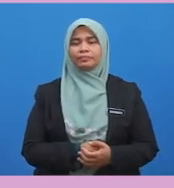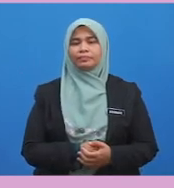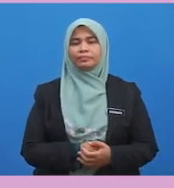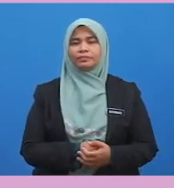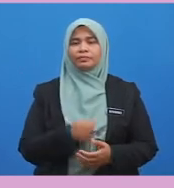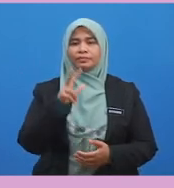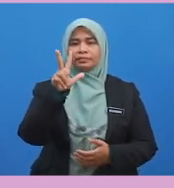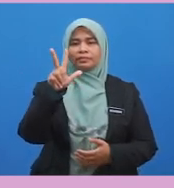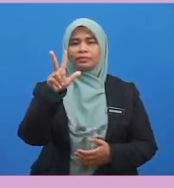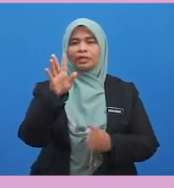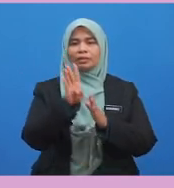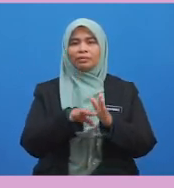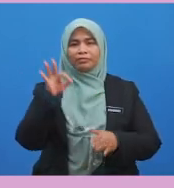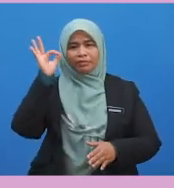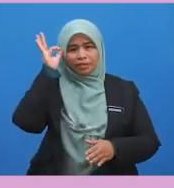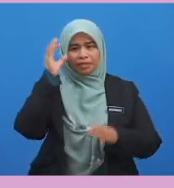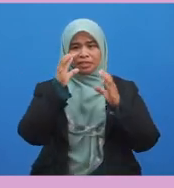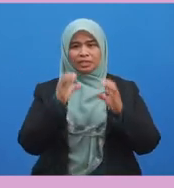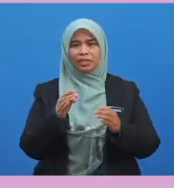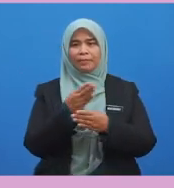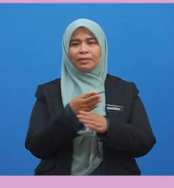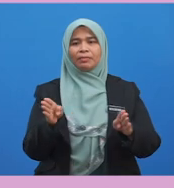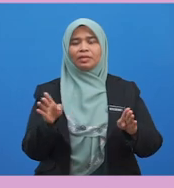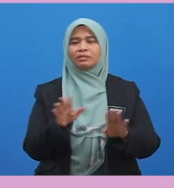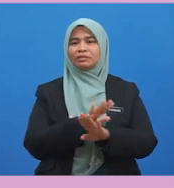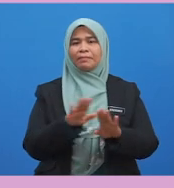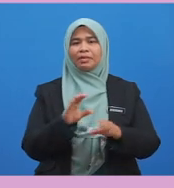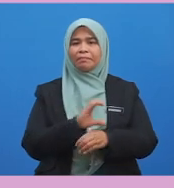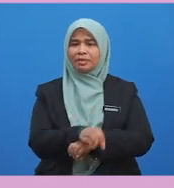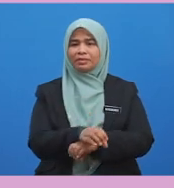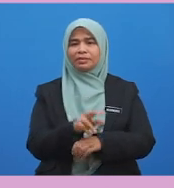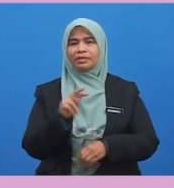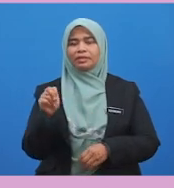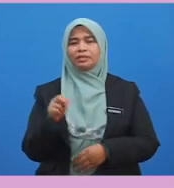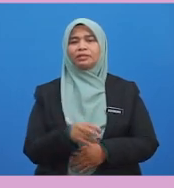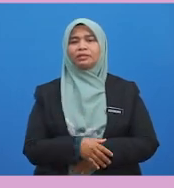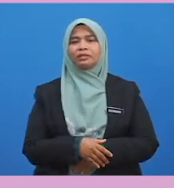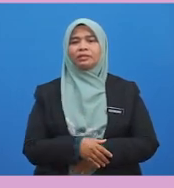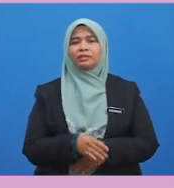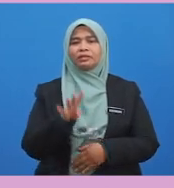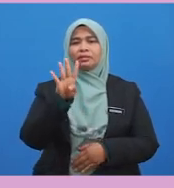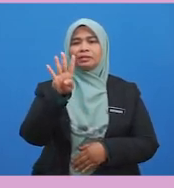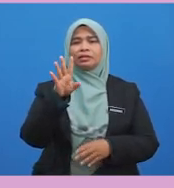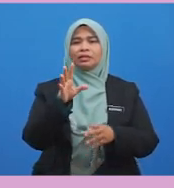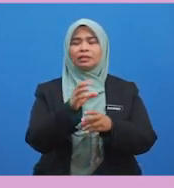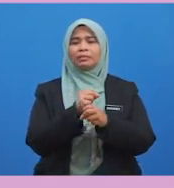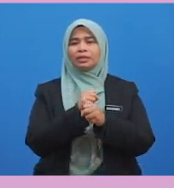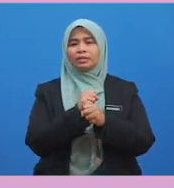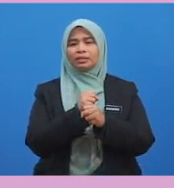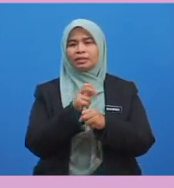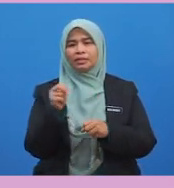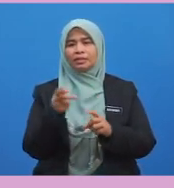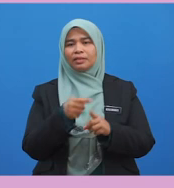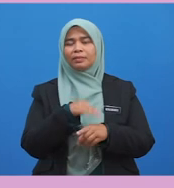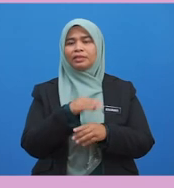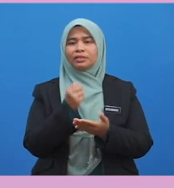tekanan. Ketiga, berfikir secara bebas tanpa paksaan. Keempat,